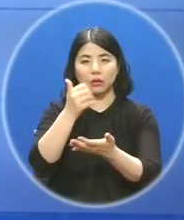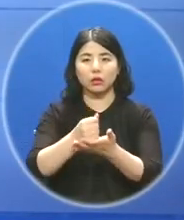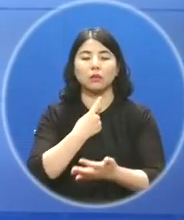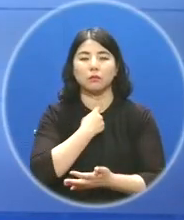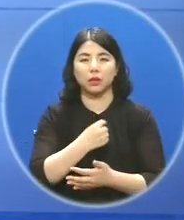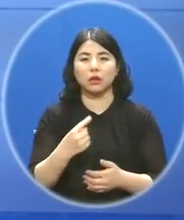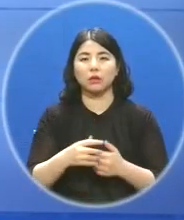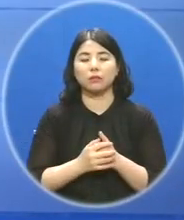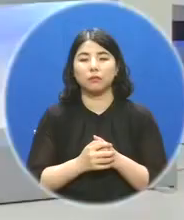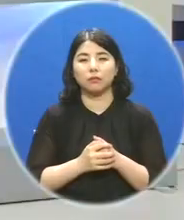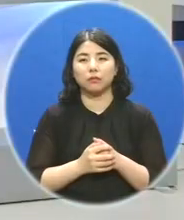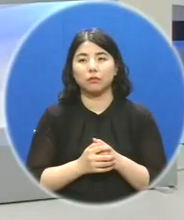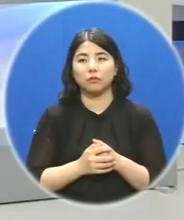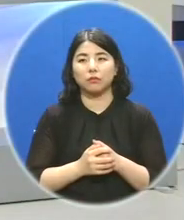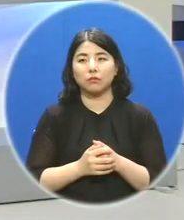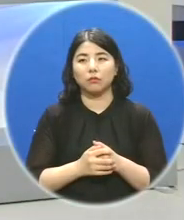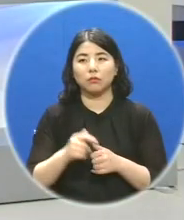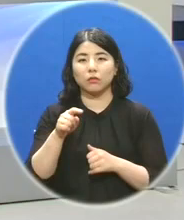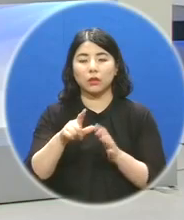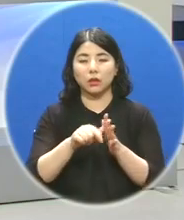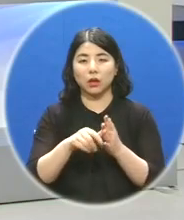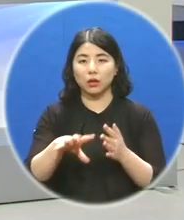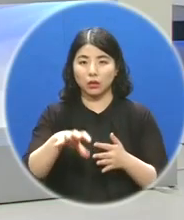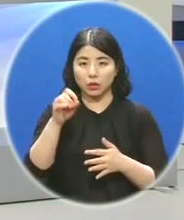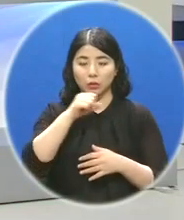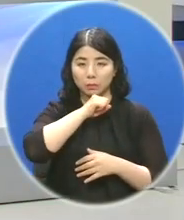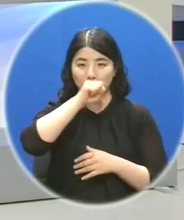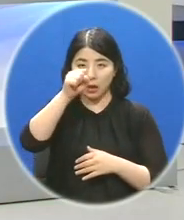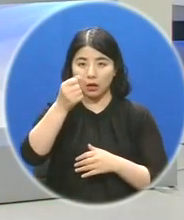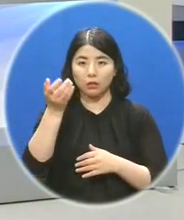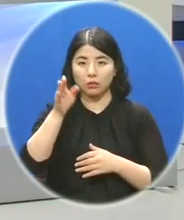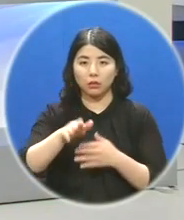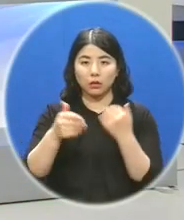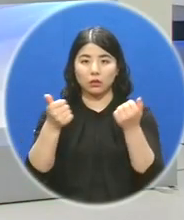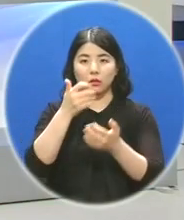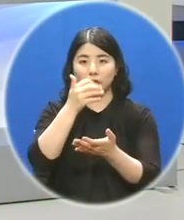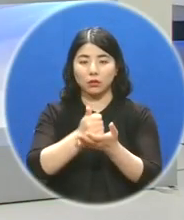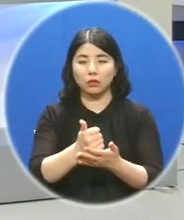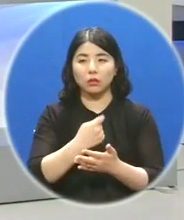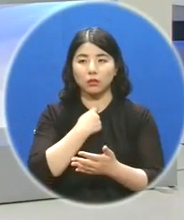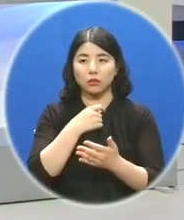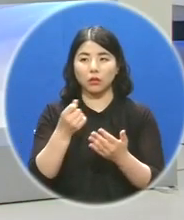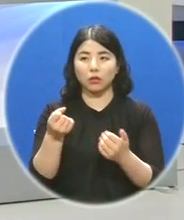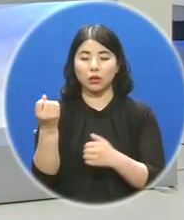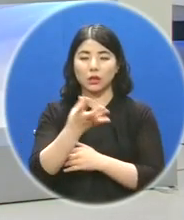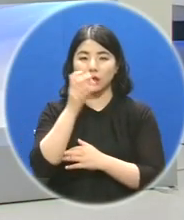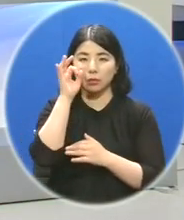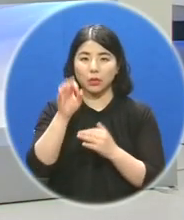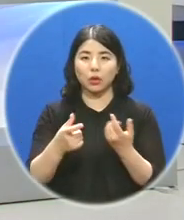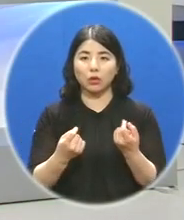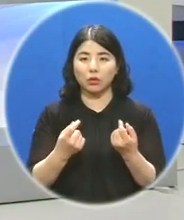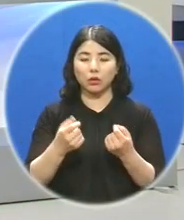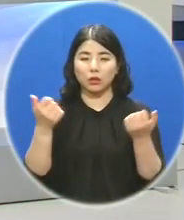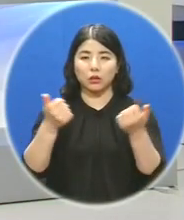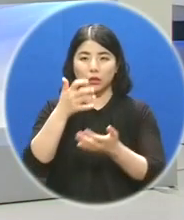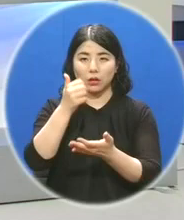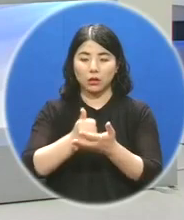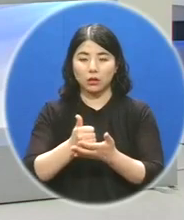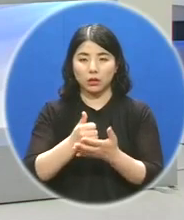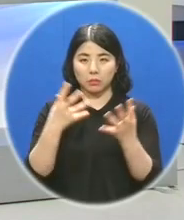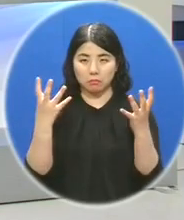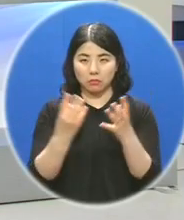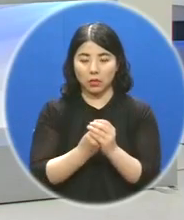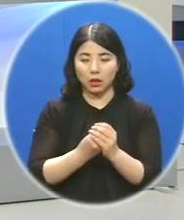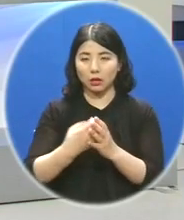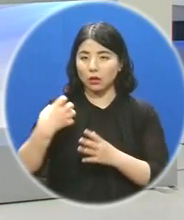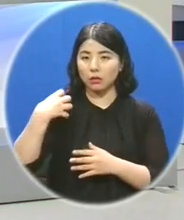네. 맞아요. 그래서 그때 초선 의원이신데 이제 의장을 했다고 굉장히 기사화가 되기도 했었는데요. 네. 그 의장이 갖추어야 될